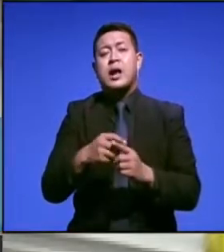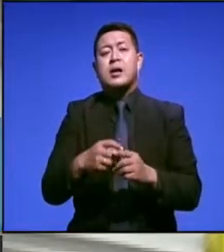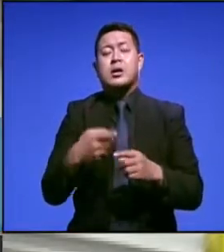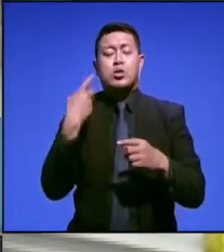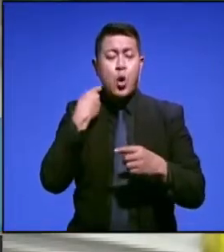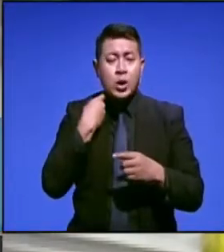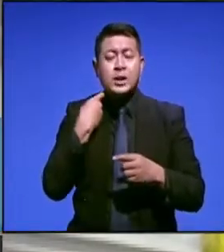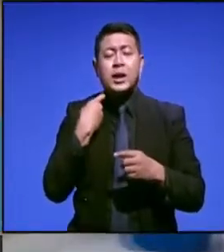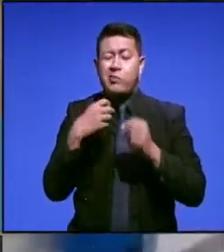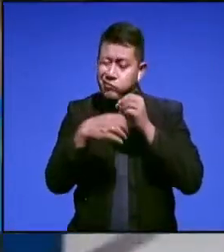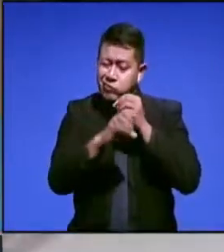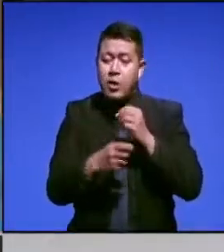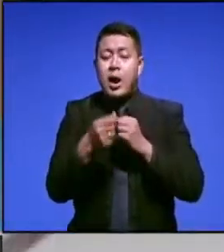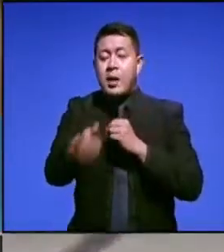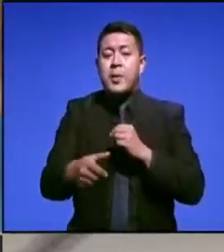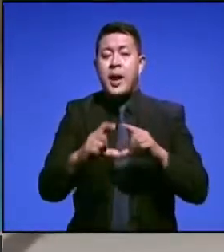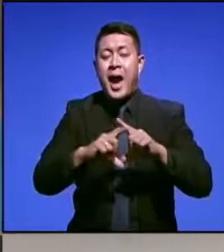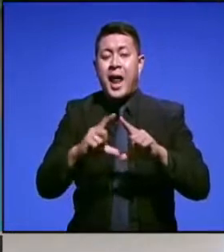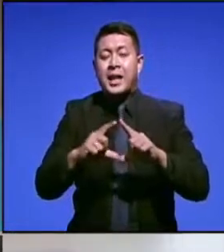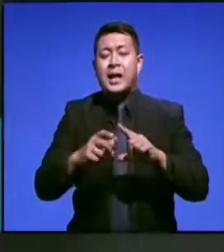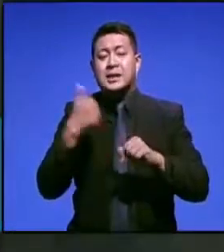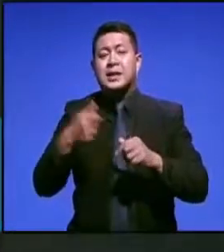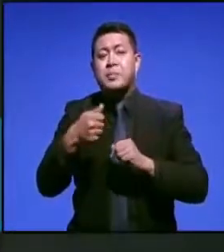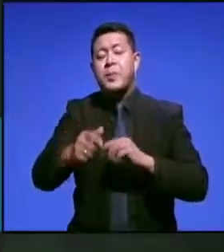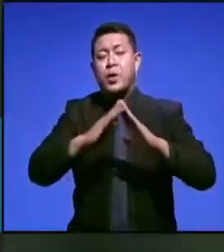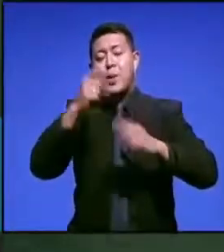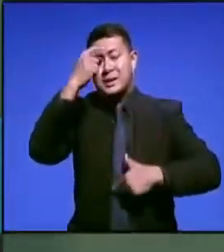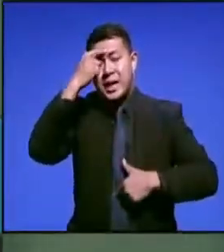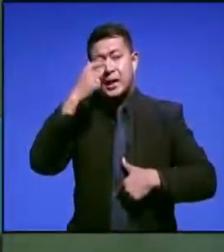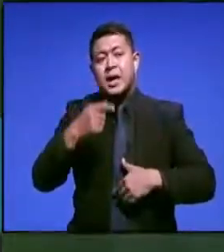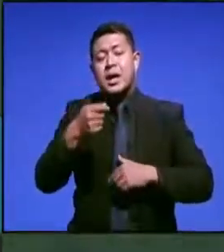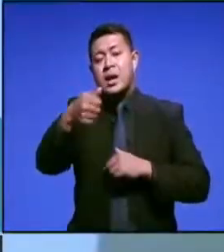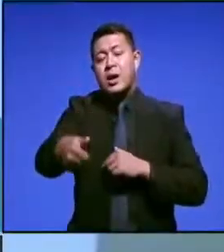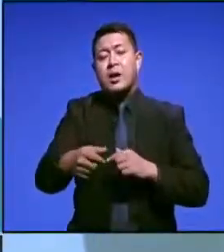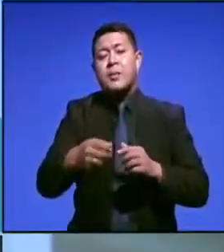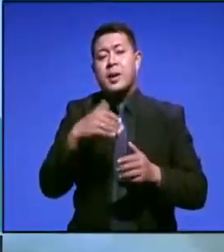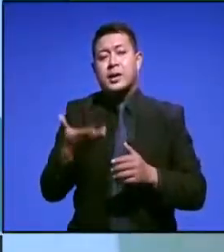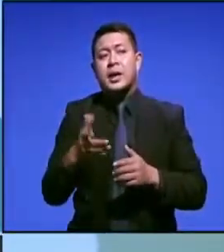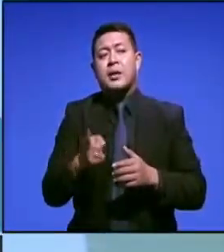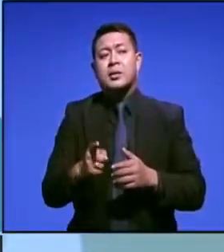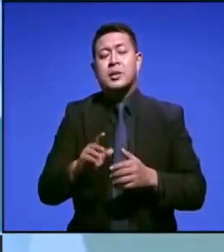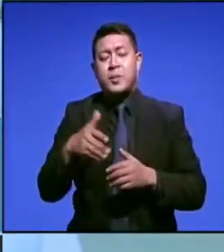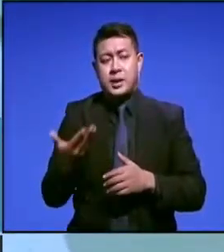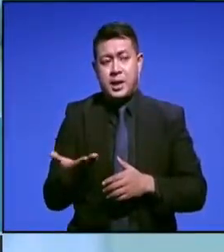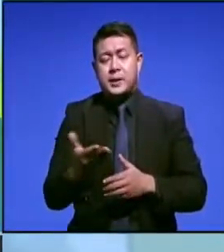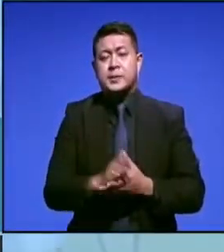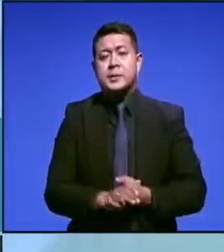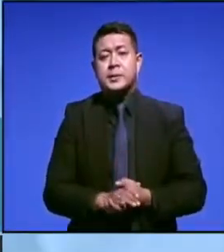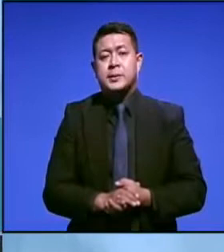laboratorium, juga untuk membeli peralatan medis, pembayaran rumah sakit, dan santunan kematian akibat COVID-19.